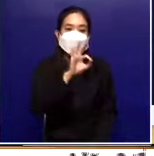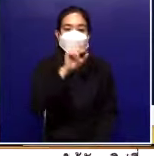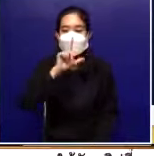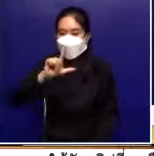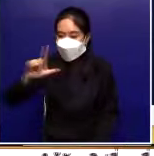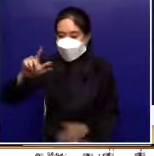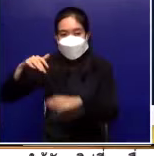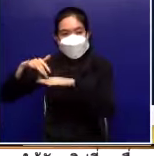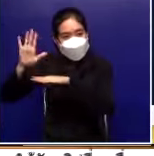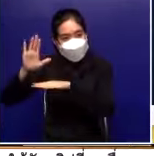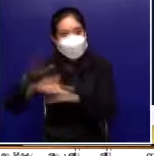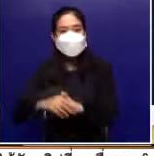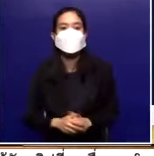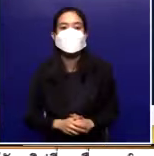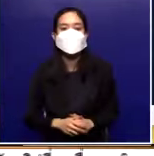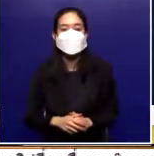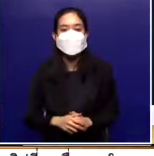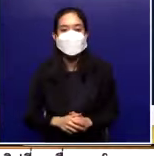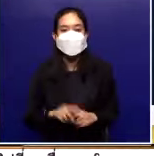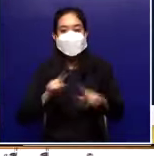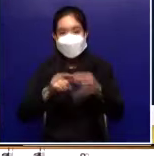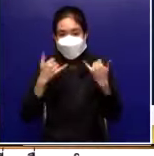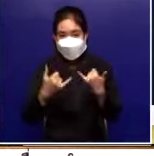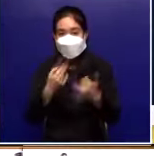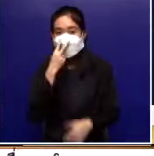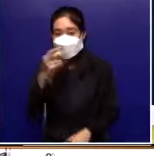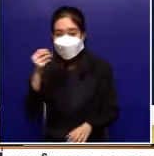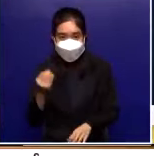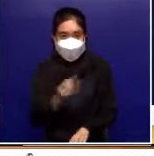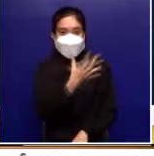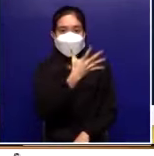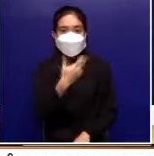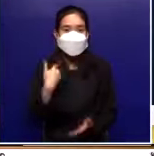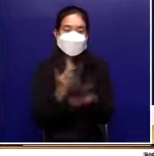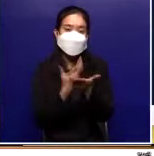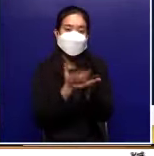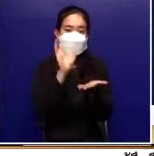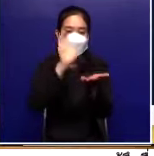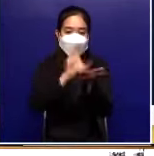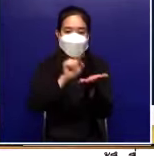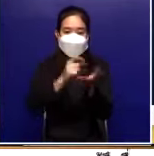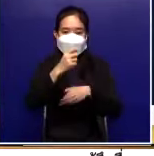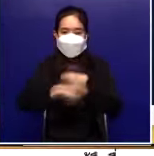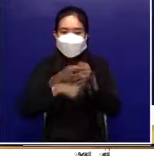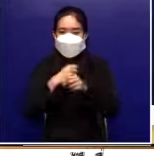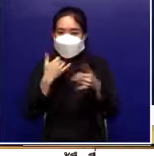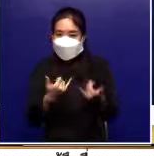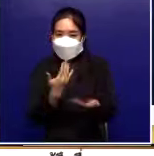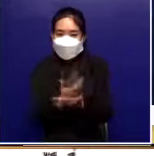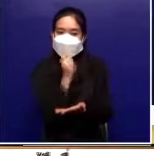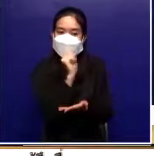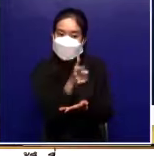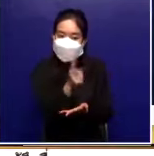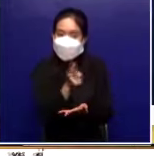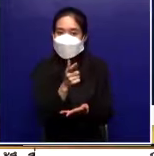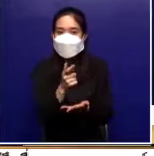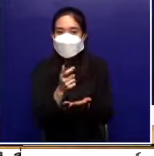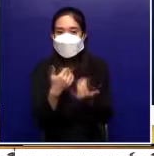านครับและเดี๋ยวผมจะฉายให้ดูเลยครับว่างบประมาณรายจ่ายประจำปีนี้เนี่ยตั้งแต่ยึดอำนาจมาในสมัยคส